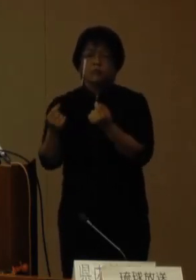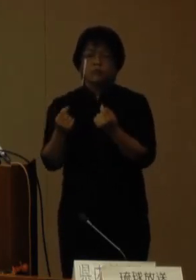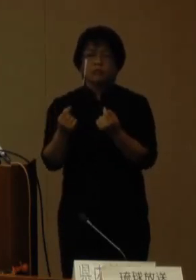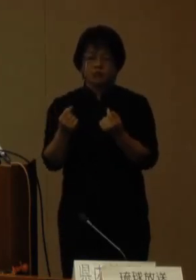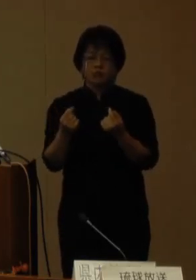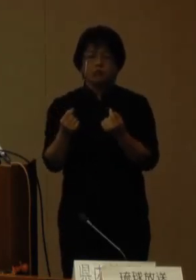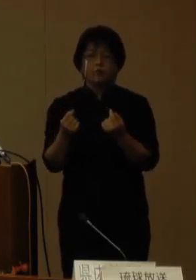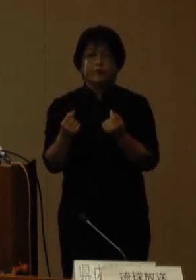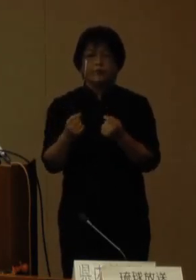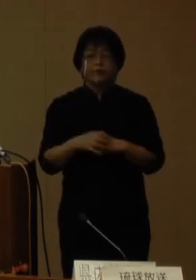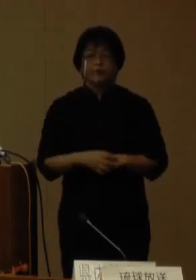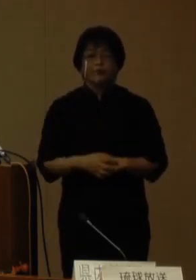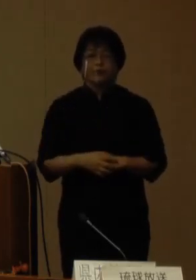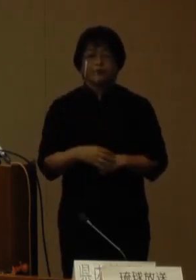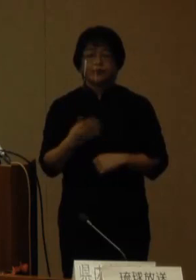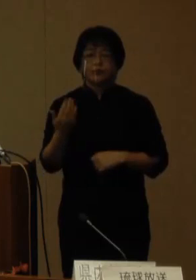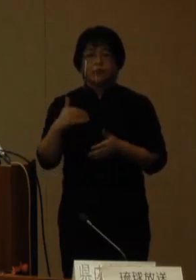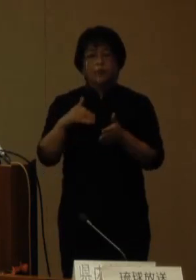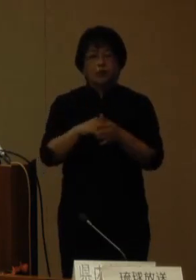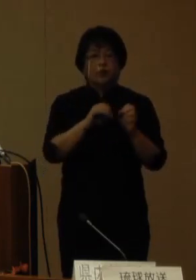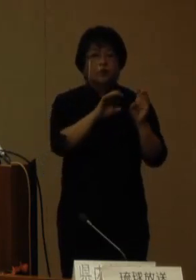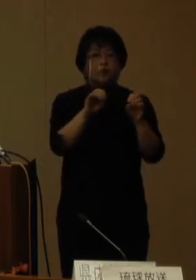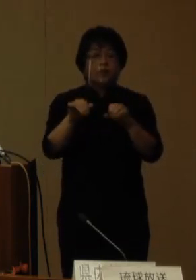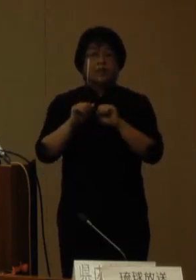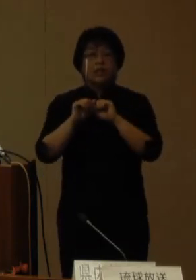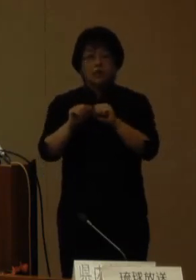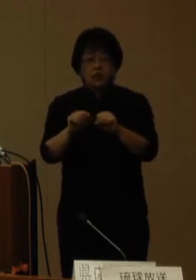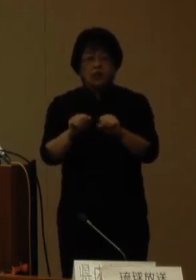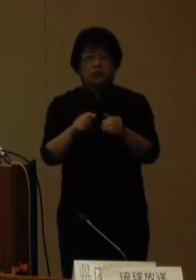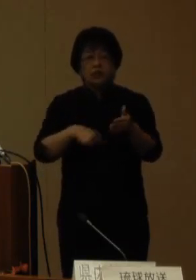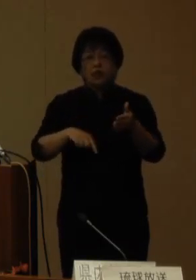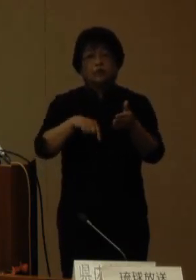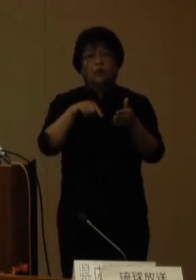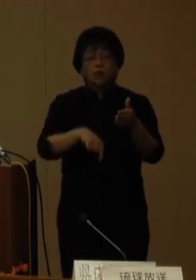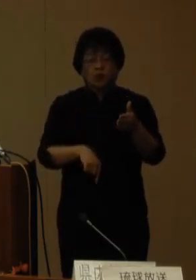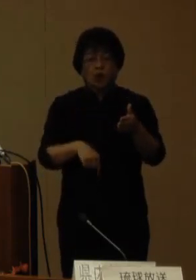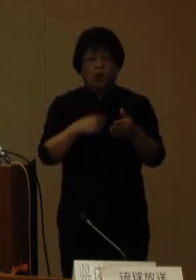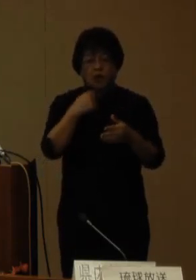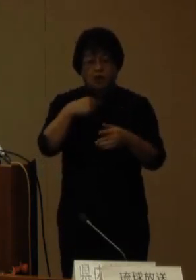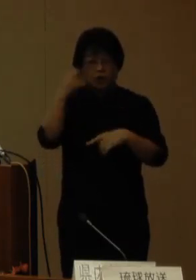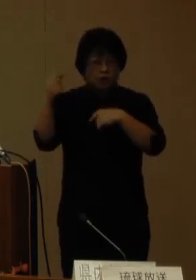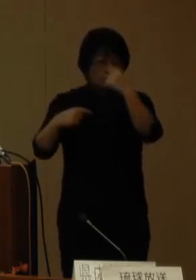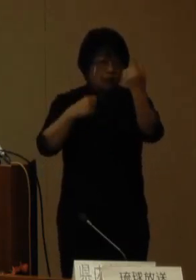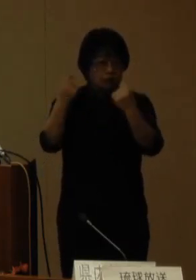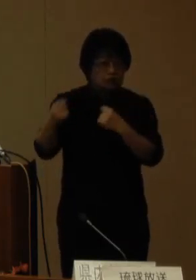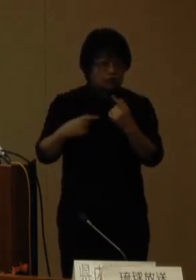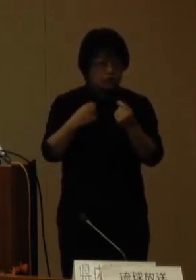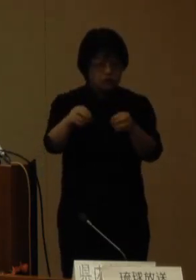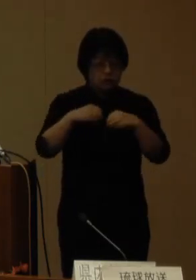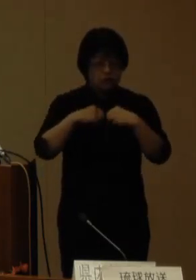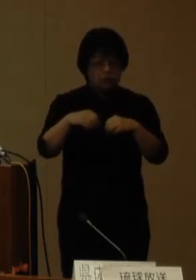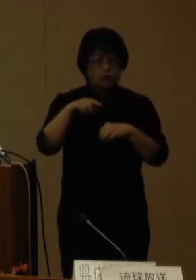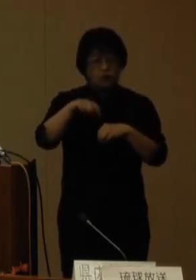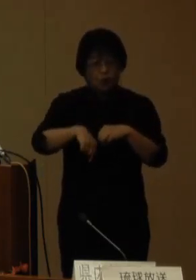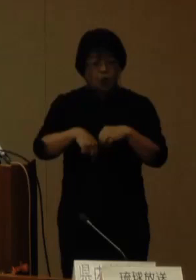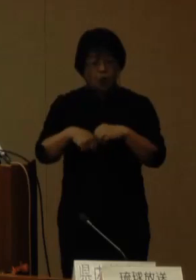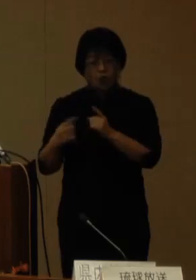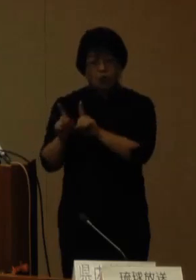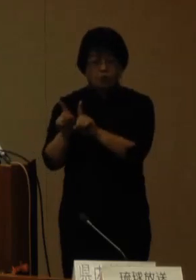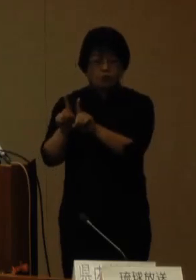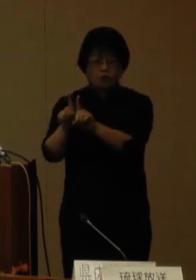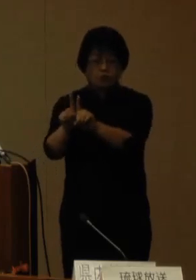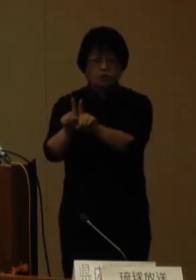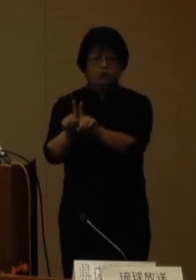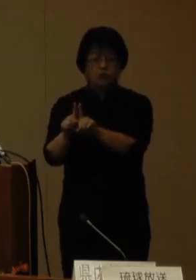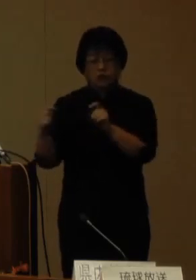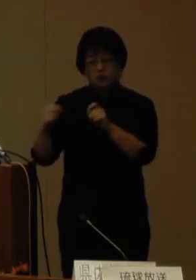からこの今まで呼びかけてきているのが飛沫感染と接触感染です。その飛沫感染と接触